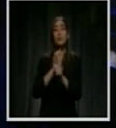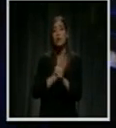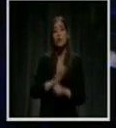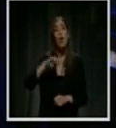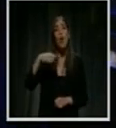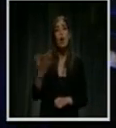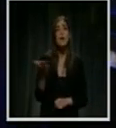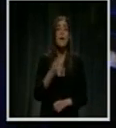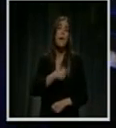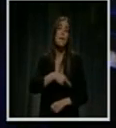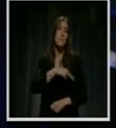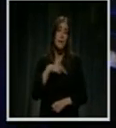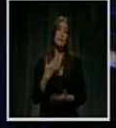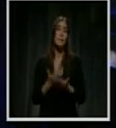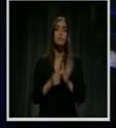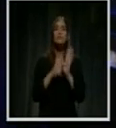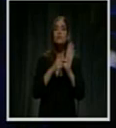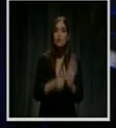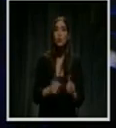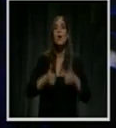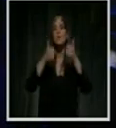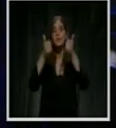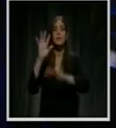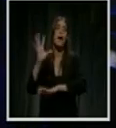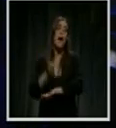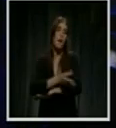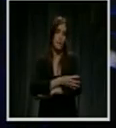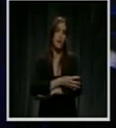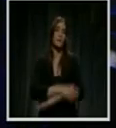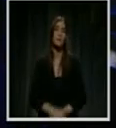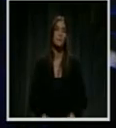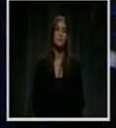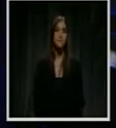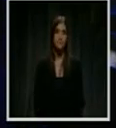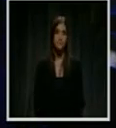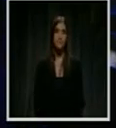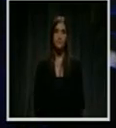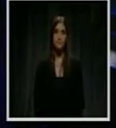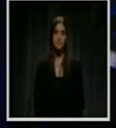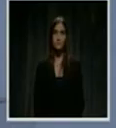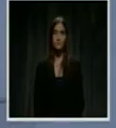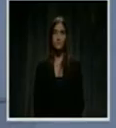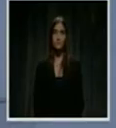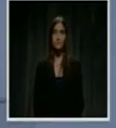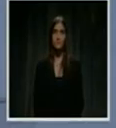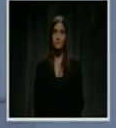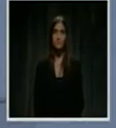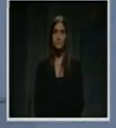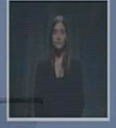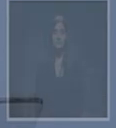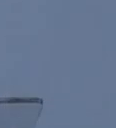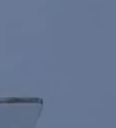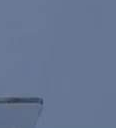verament aħna se naċċentwaw l-importanza li qed nagħtu lis-settur ambjentali għall-popolazzjoni tagħna. Grazie Prim Ministru, se għaddu għad-domanda li miss li